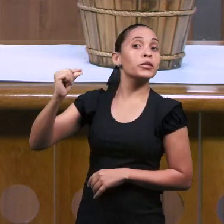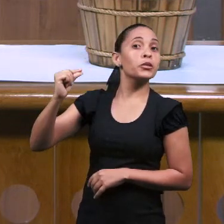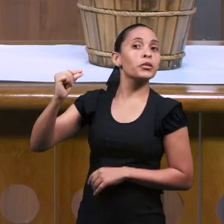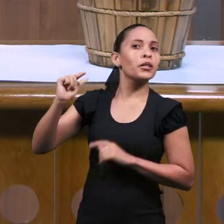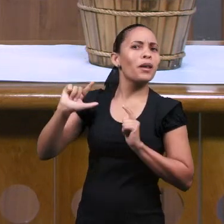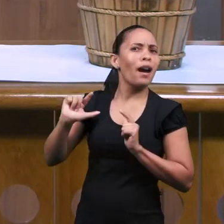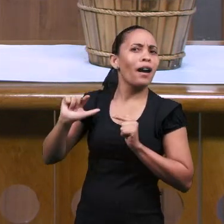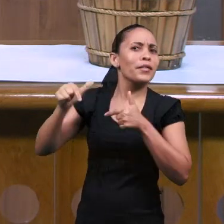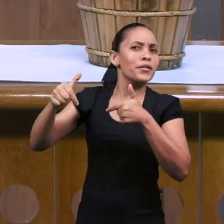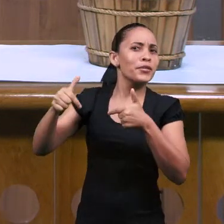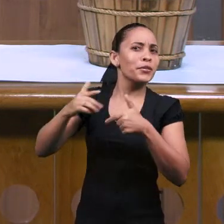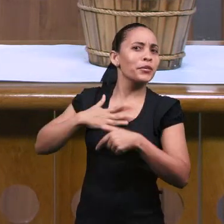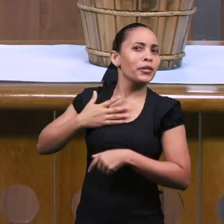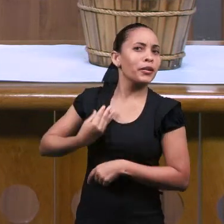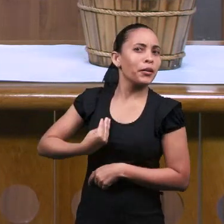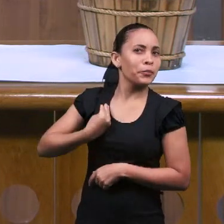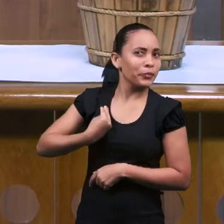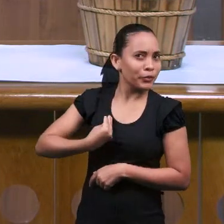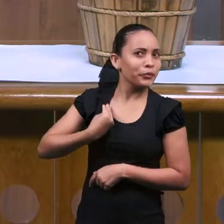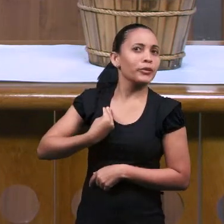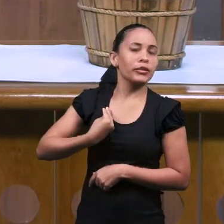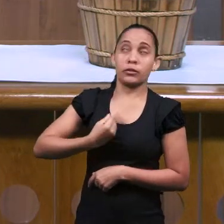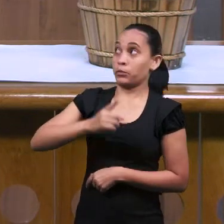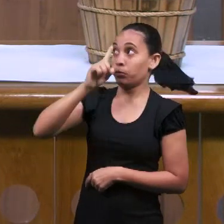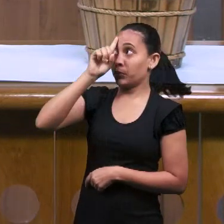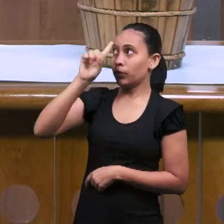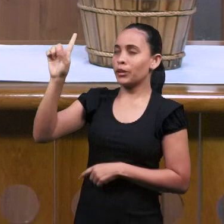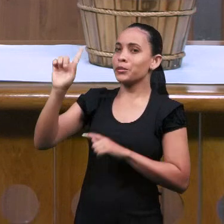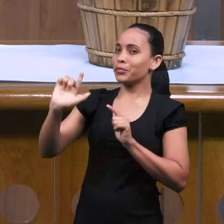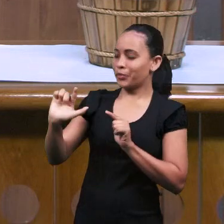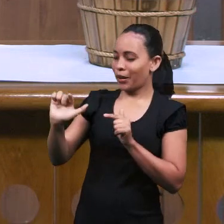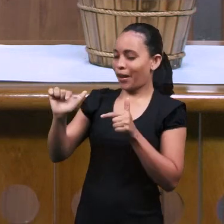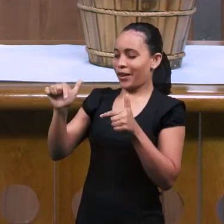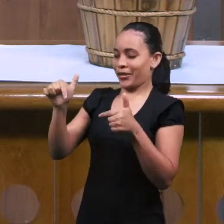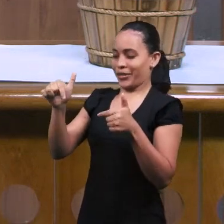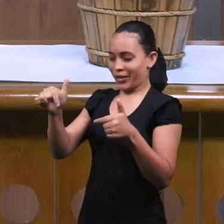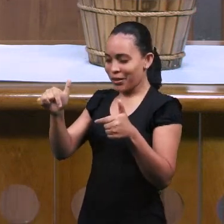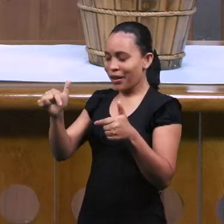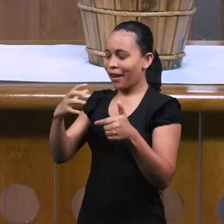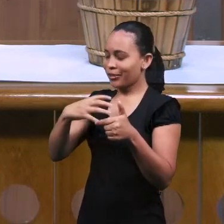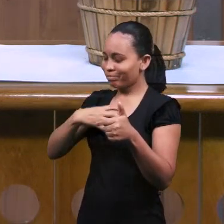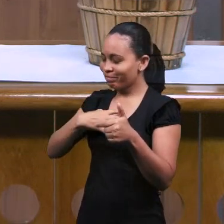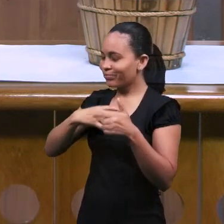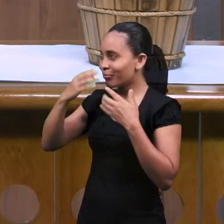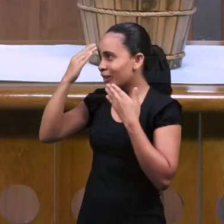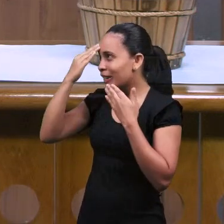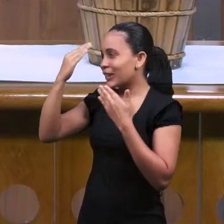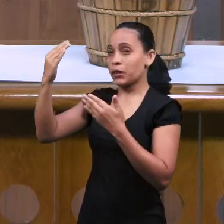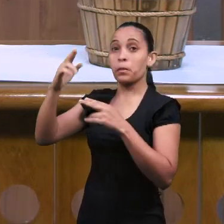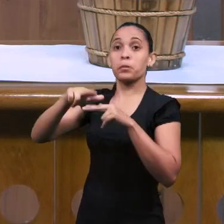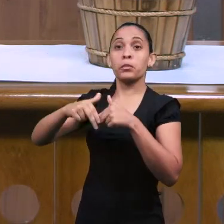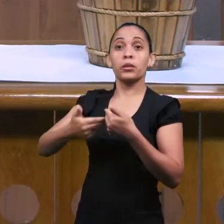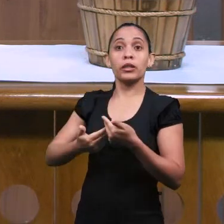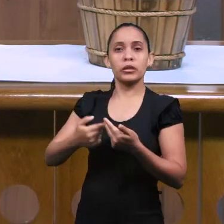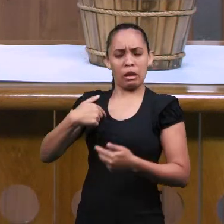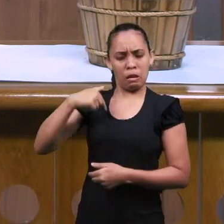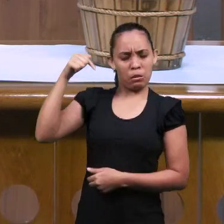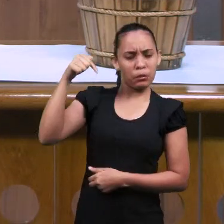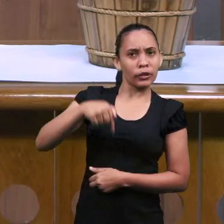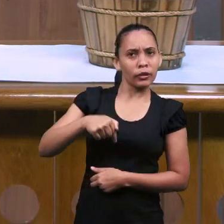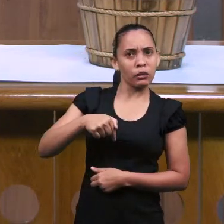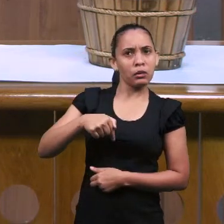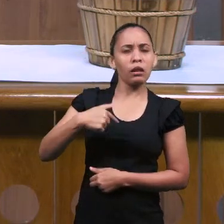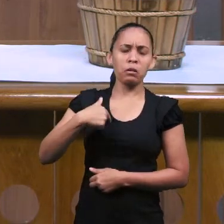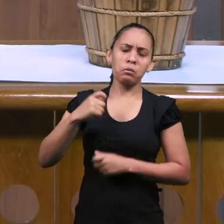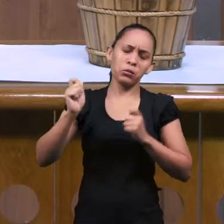moi? Ce que Dieu a fait pour moi, c'est la raison de ma gratitude. Pour cela, je suis là aujourd'hui. J'aurais pu